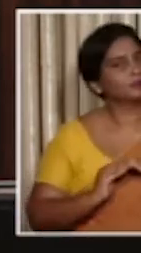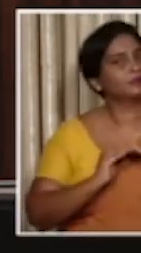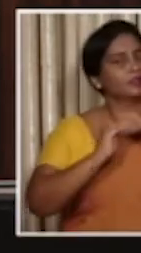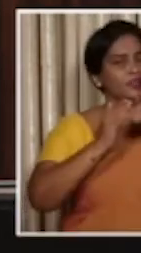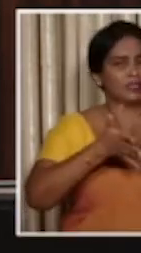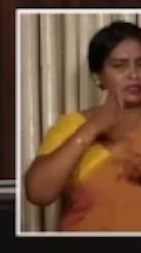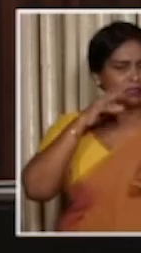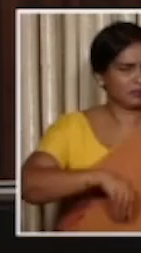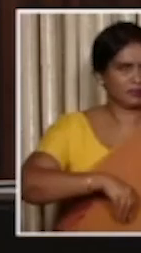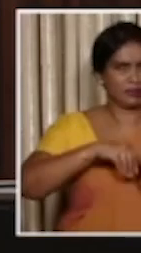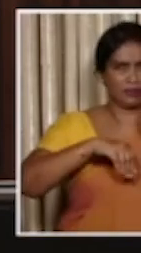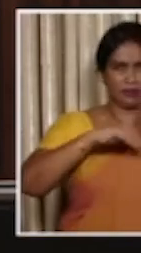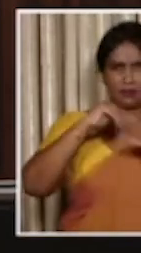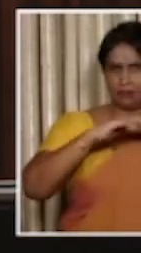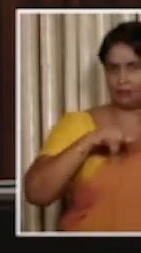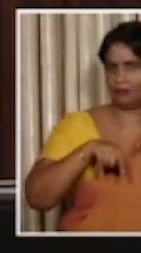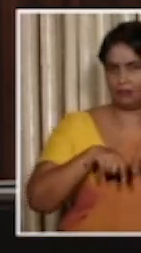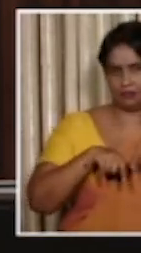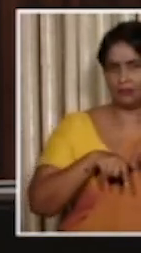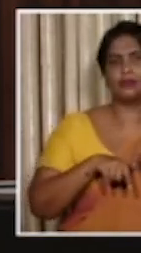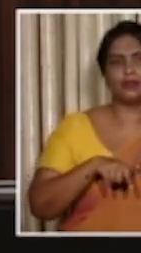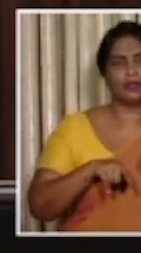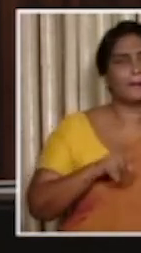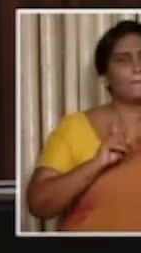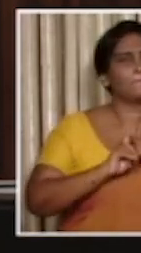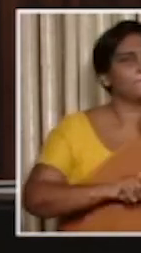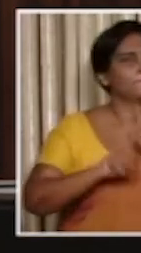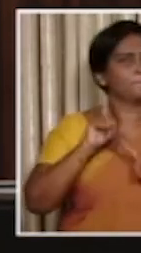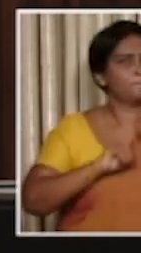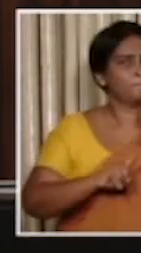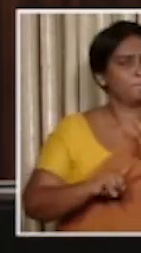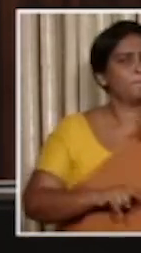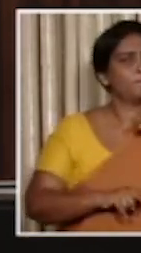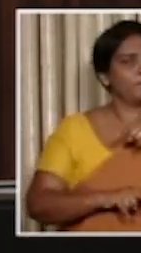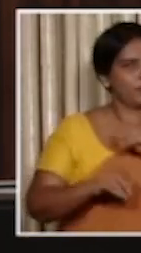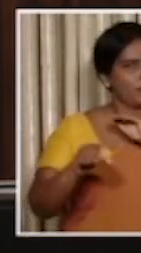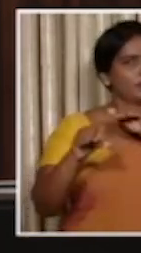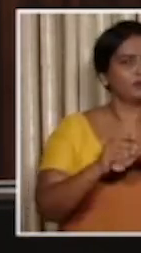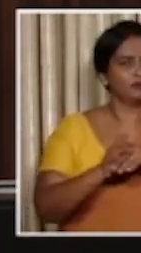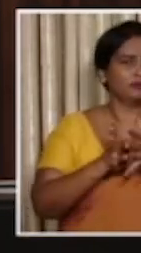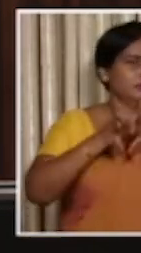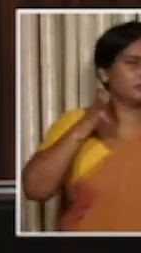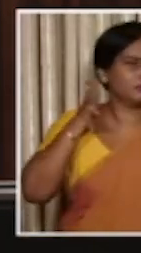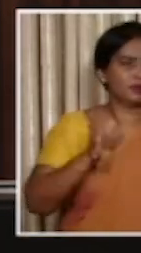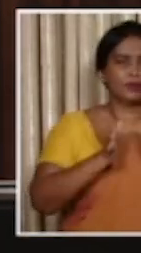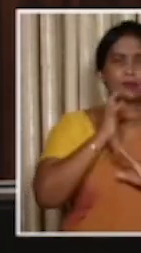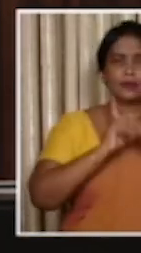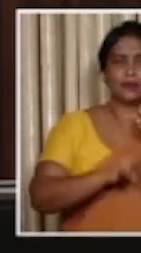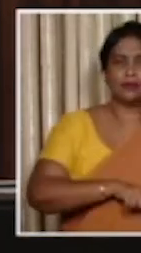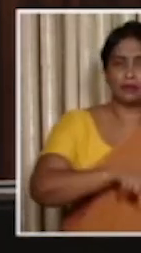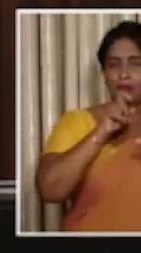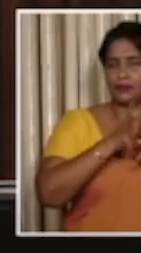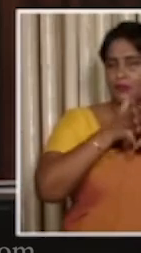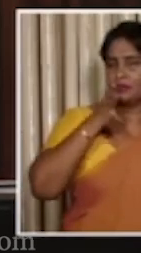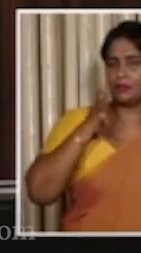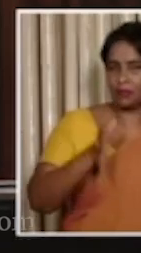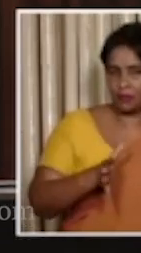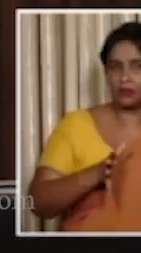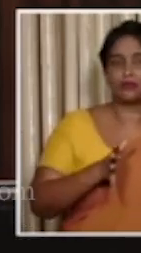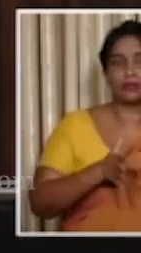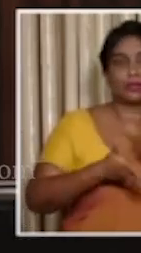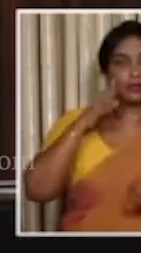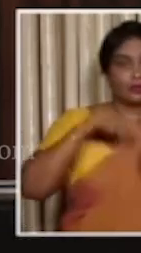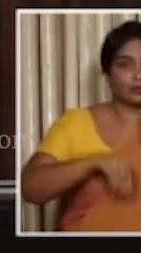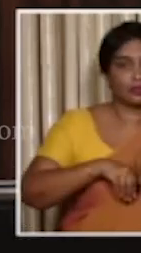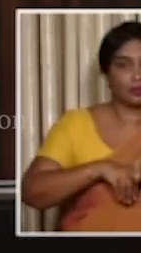ඡන්ද ක්‍රමයේ යටතේ මේ පාර්ලිමේන්තුව නියෝජනය කරන වැඩිම මන්ත්‍රීවරු සංඛ්‍යාවක් එම ජනමරම්